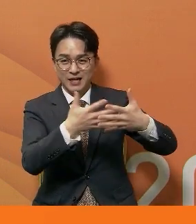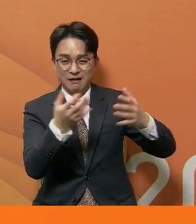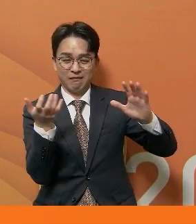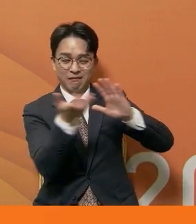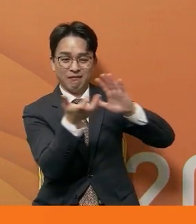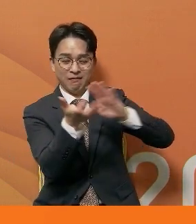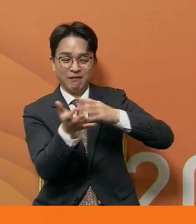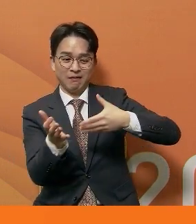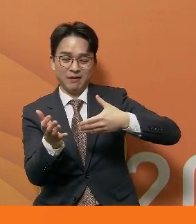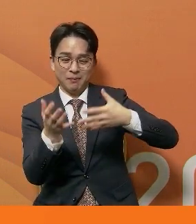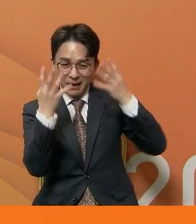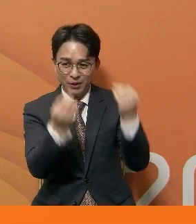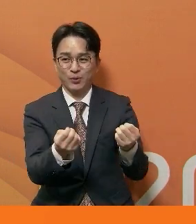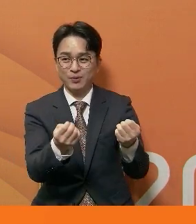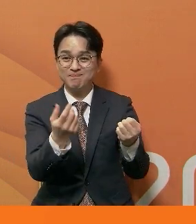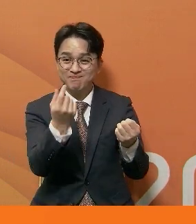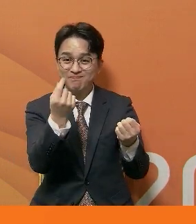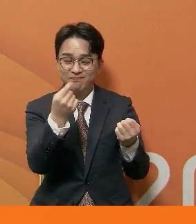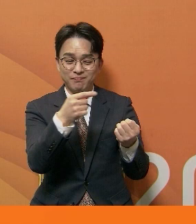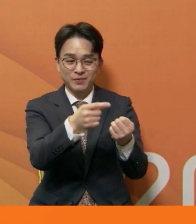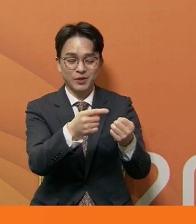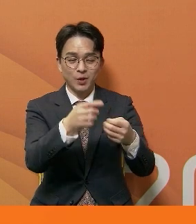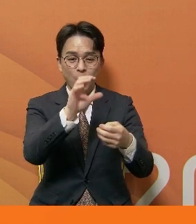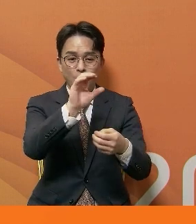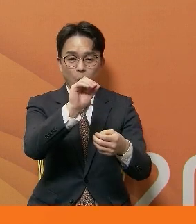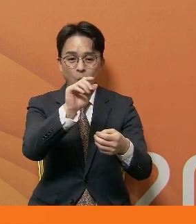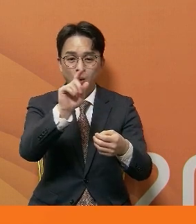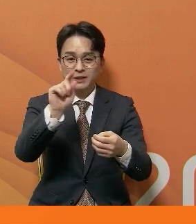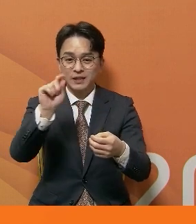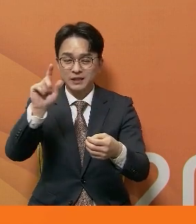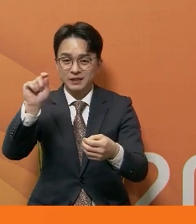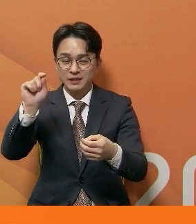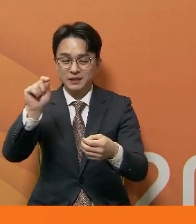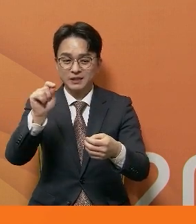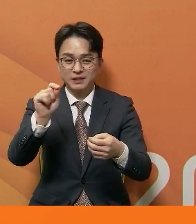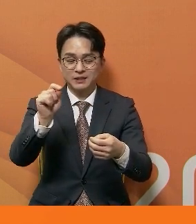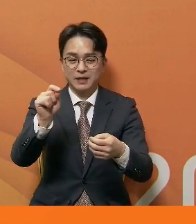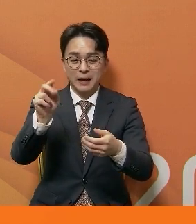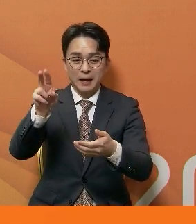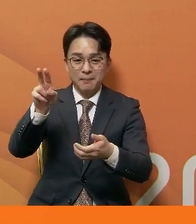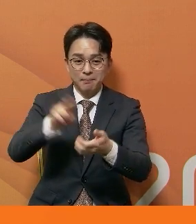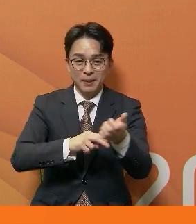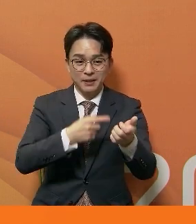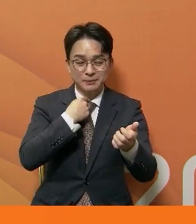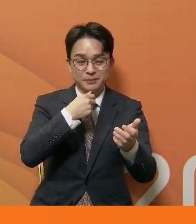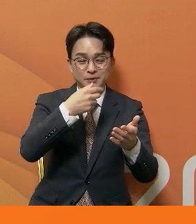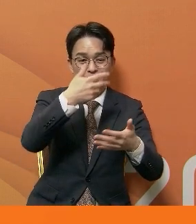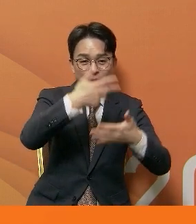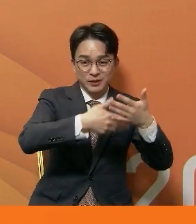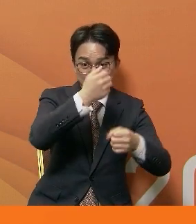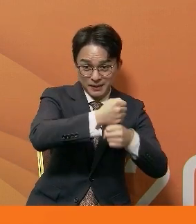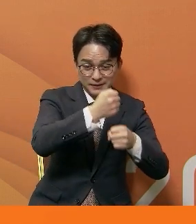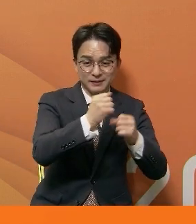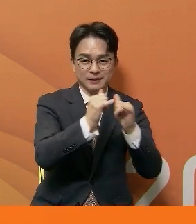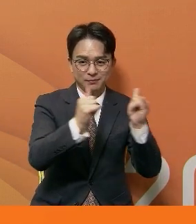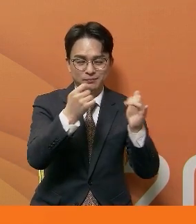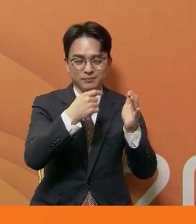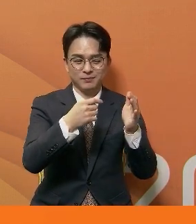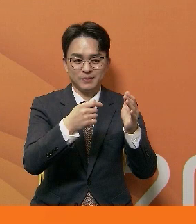ott 플랫폼의 유통하고자 하는 콘텐츠 등이 대상이 됩니다 최대 10억원까지 보증이 가능한 상품입니다